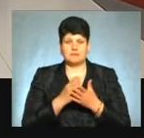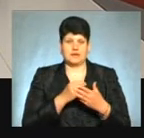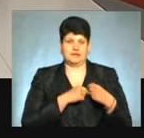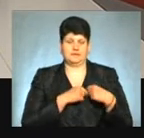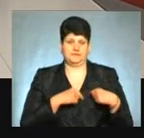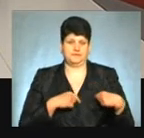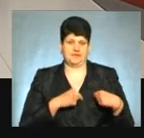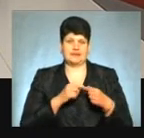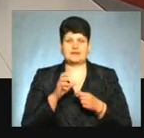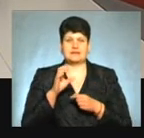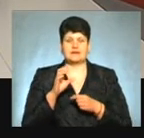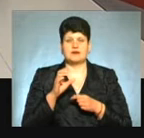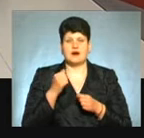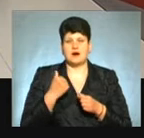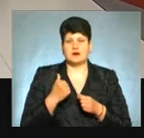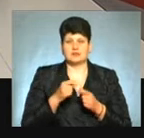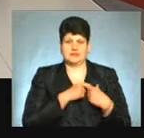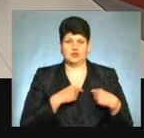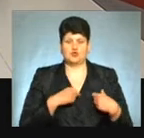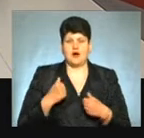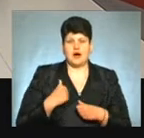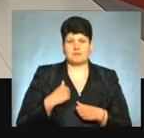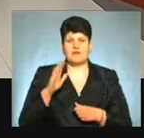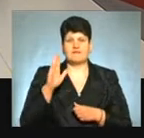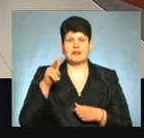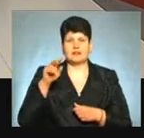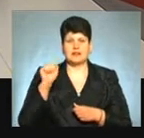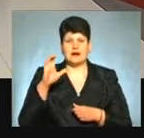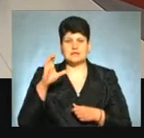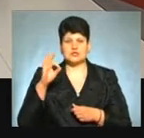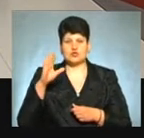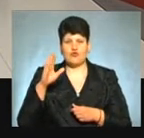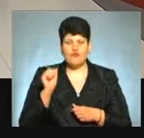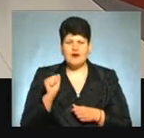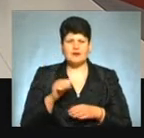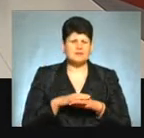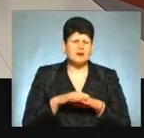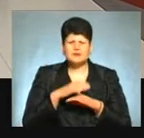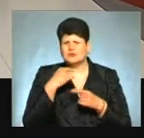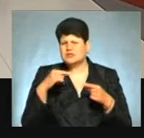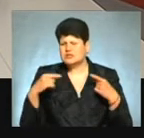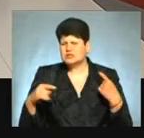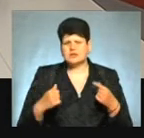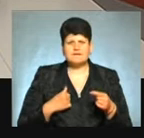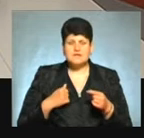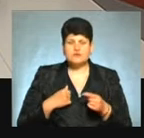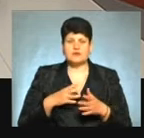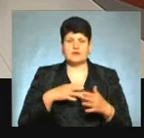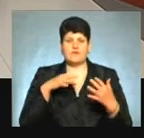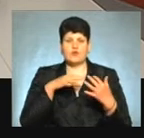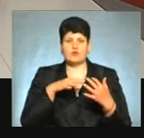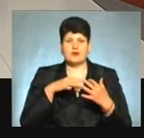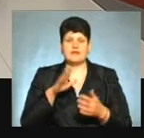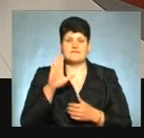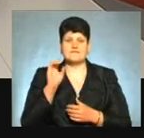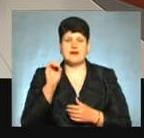російської освободительної армії генерала Власова, а це понад 200 тисяч, які воювали в Вермахті, і маса інших військових підрозділів російських, які воювали в